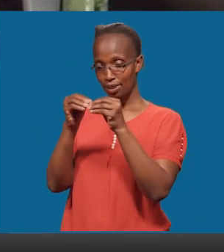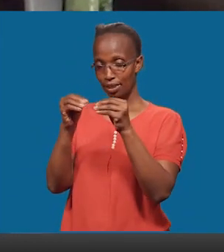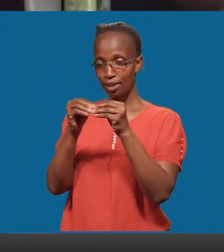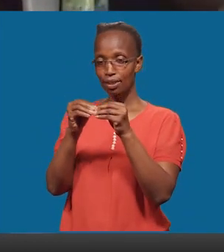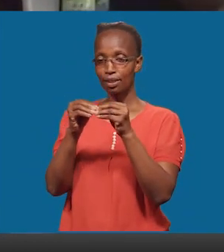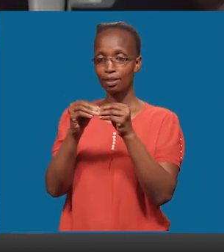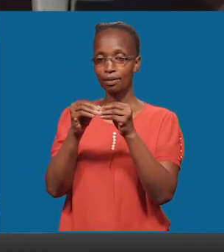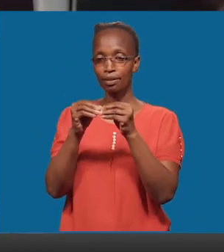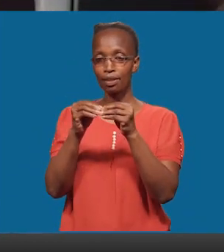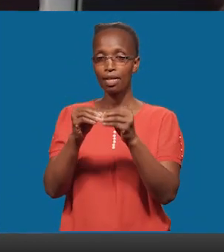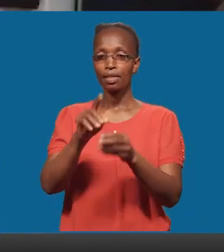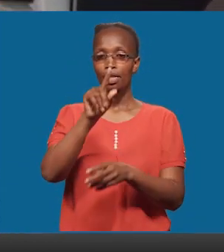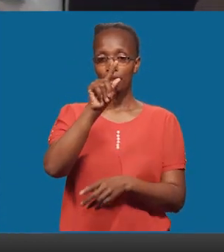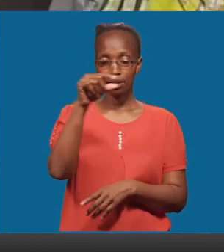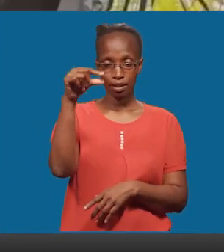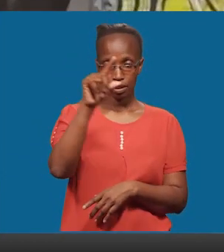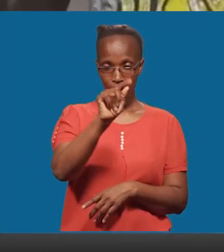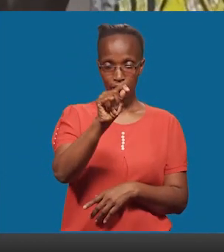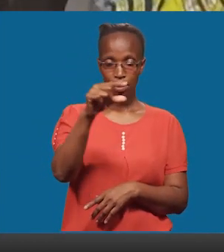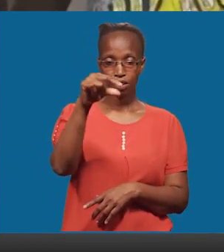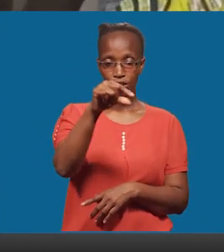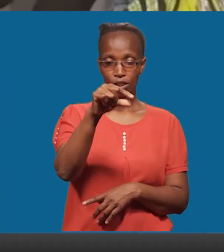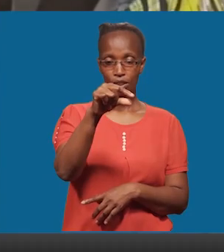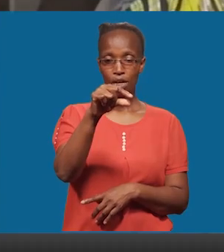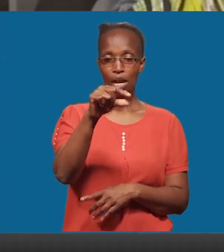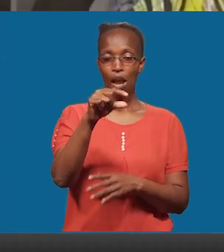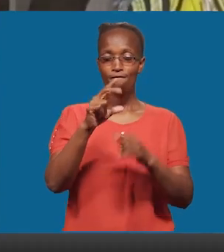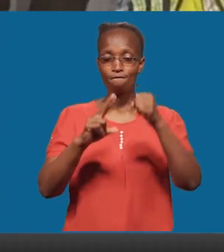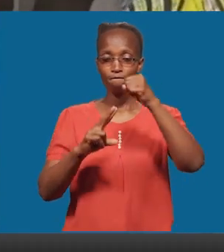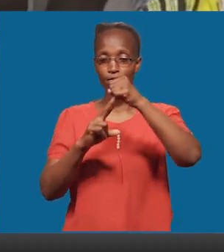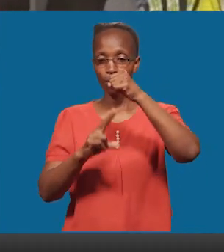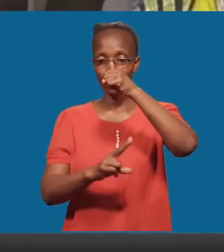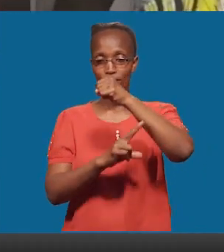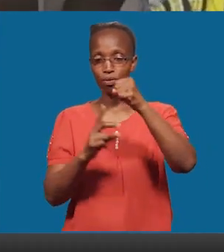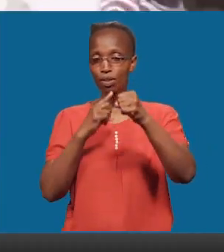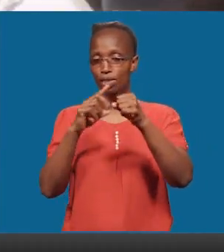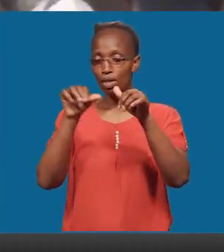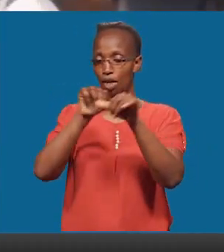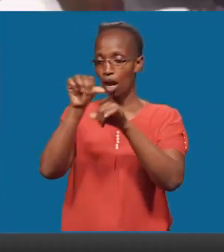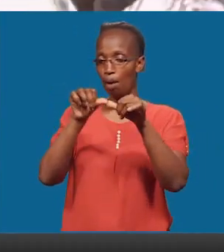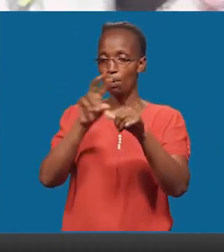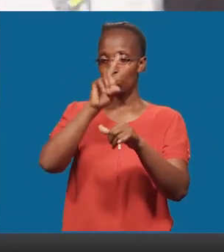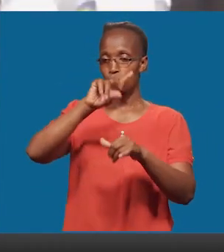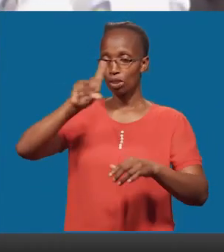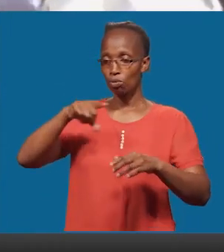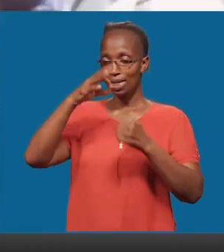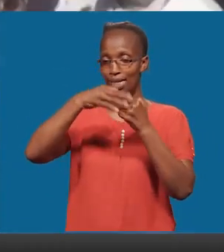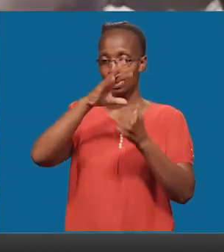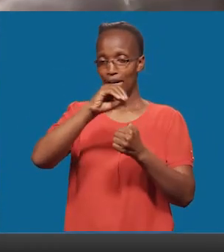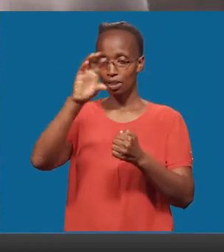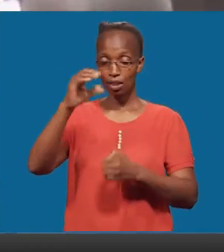Akizungumza katika hafla hiyo, mkurugenzi mtendaji wa TG Foundation Timothy Odende alisema zaidi ya